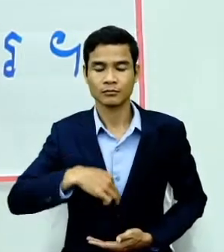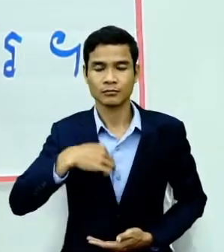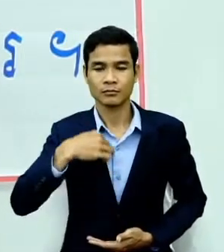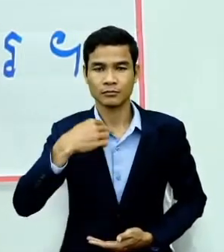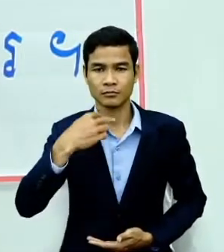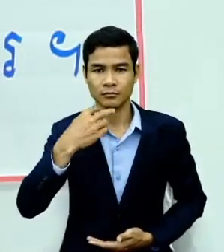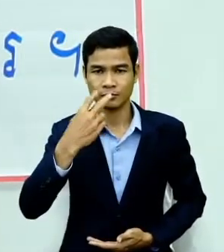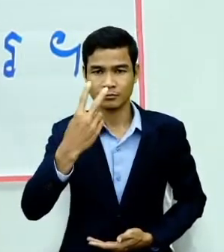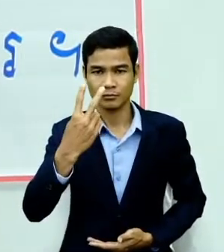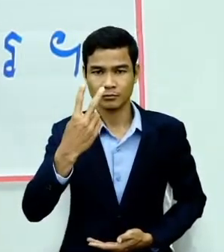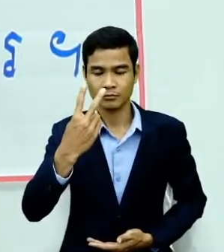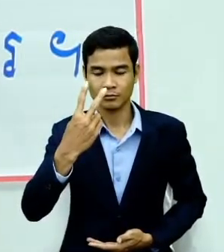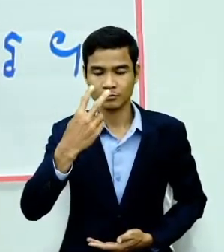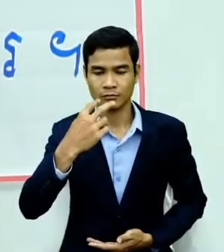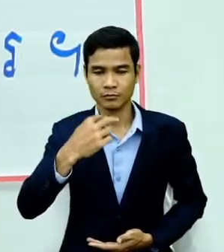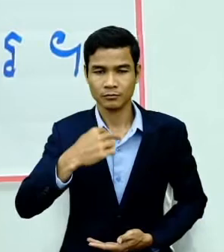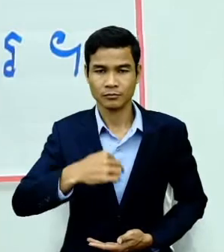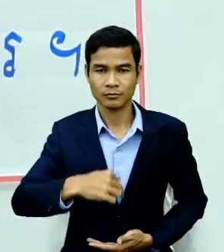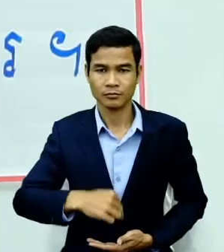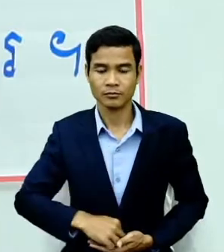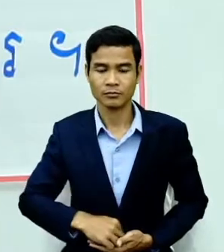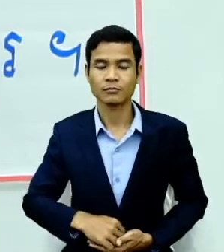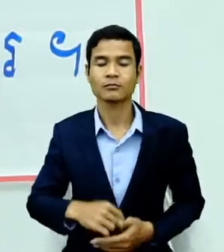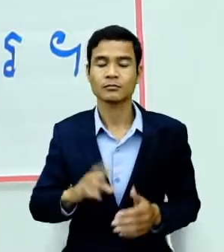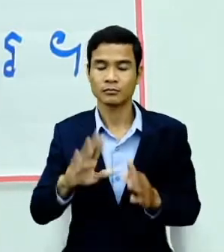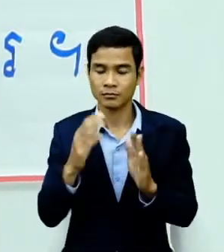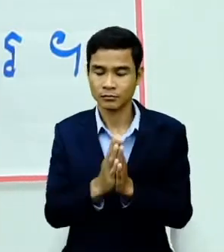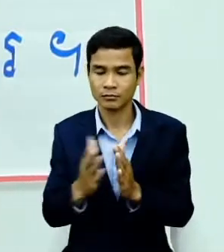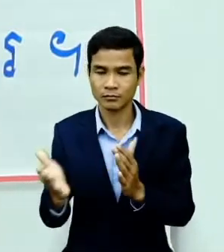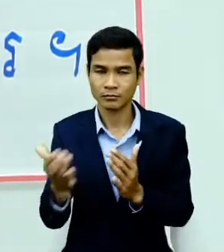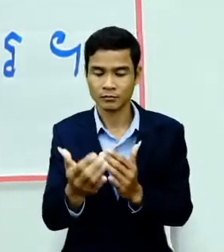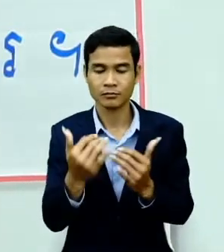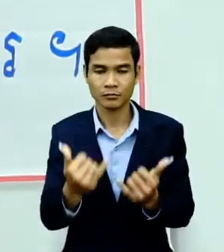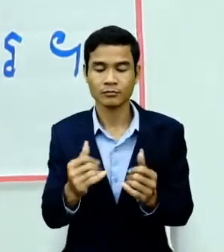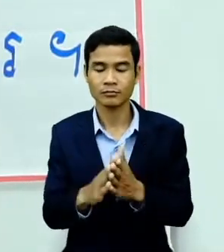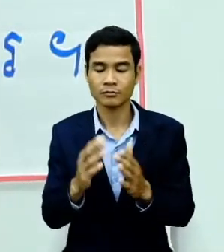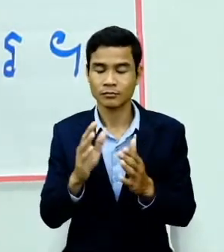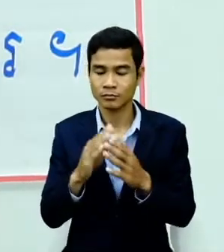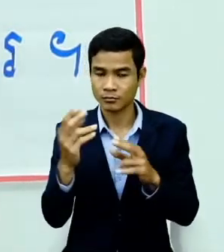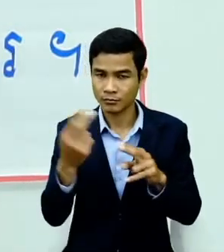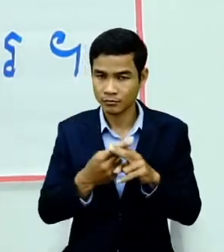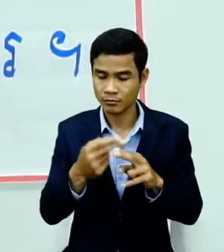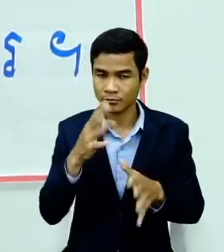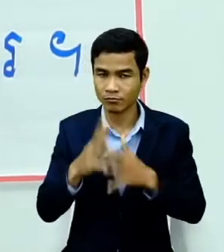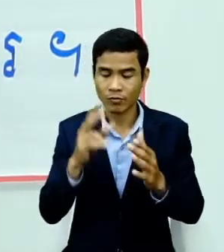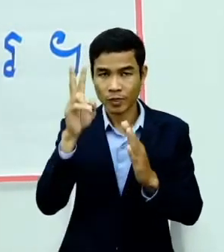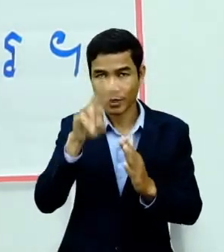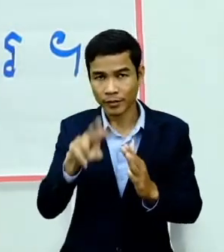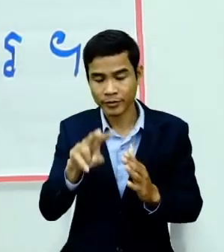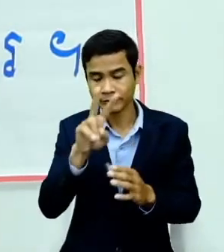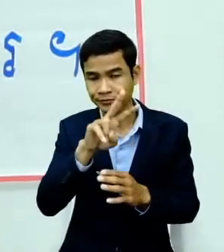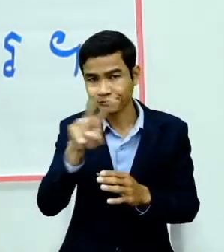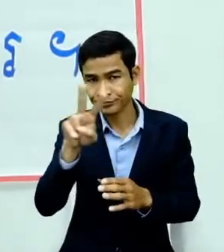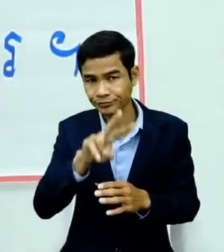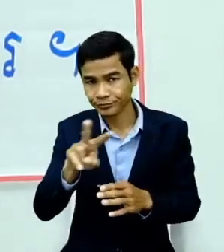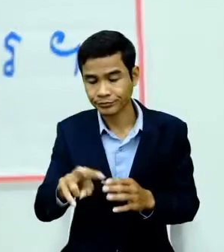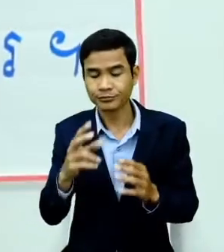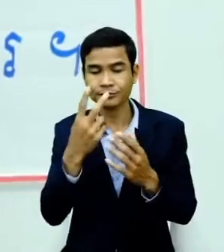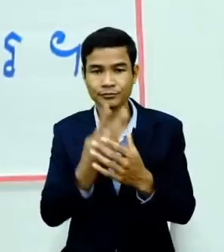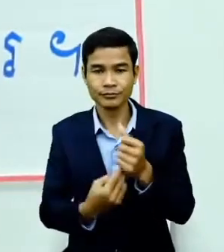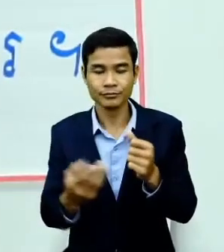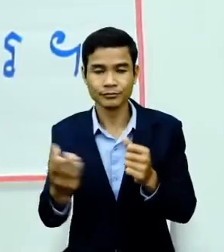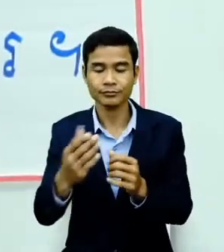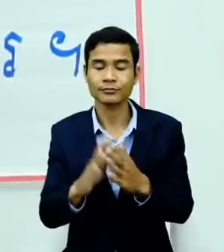ញចូលចាអរគុណឥឡូវយើងត្រៀមខ្លួនវឹកហាត់អានអត្ថបទជាដៃគូ